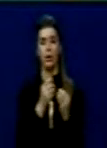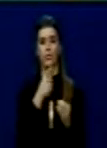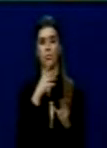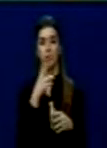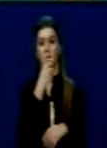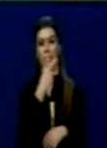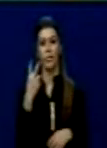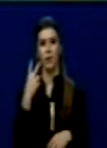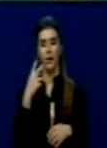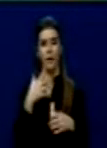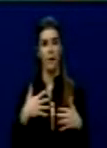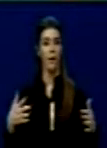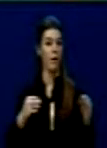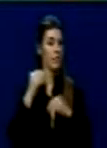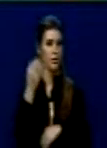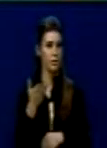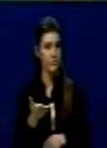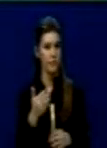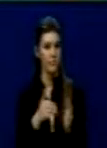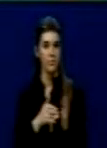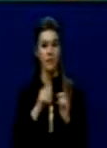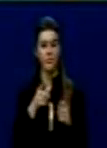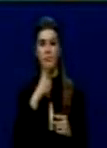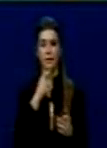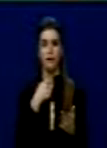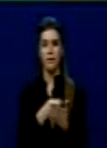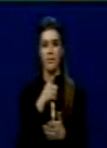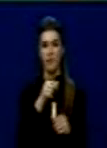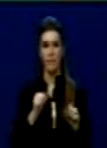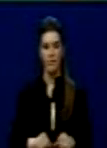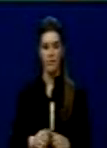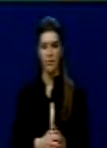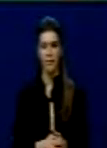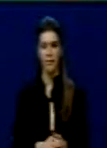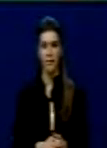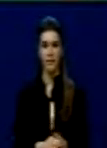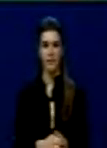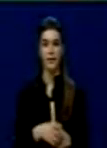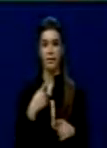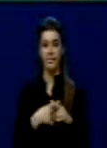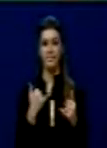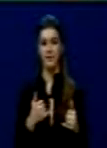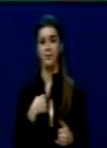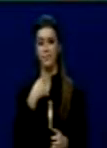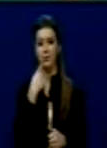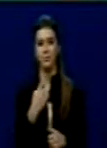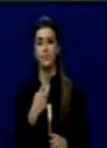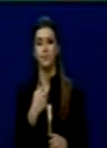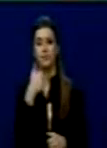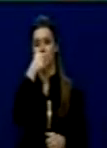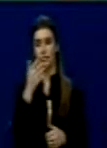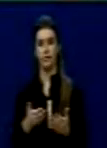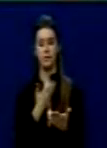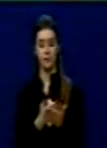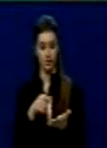mbi 22 milion euro, e cila duhet mbulohet nga qeveria dhe këtu është përgjegjësia e qeverisë. Dhe tash çfarë bën kërkuesi I seancë